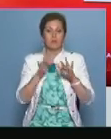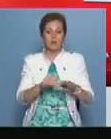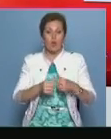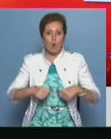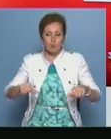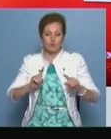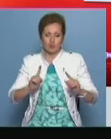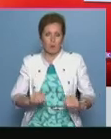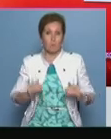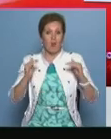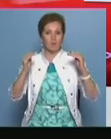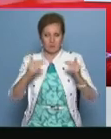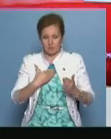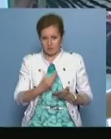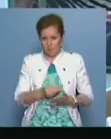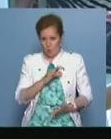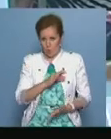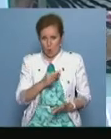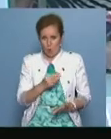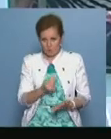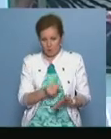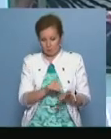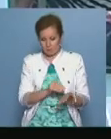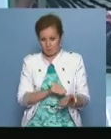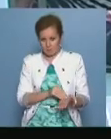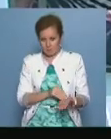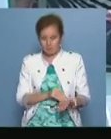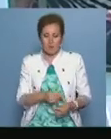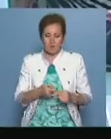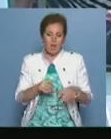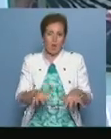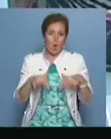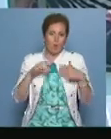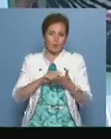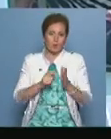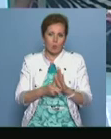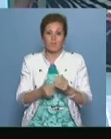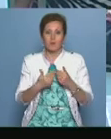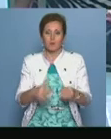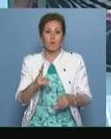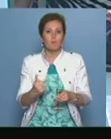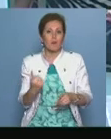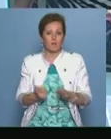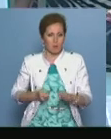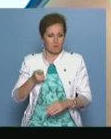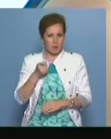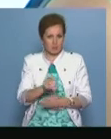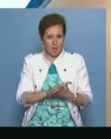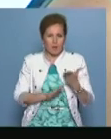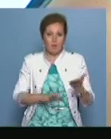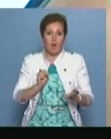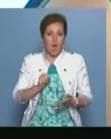оценки. Слово Елене Лебедевой. В этой аудитории выпускники, кто первые подали заявление на апелляцию.